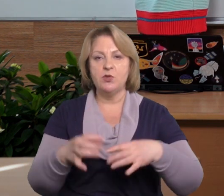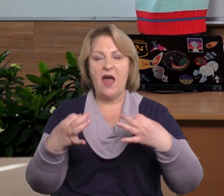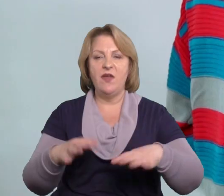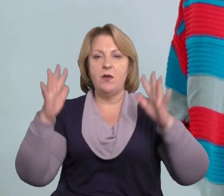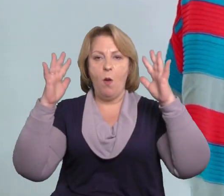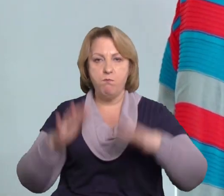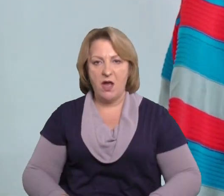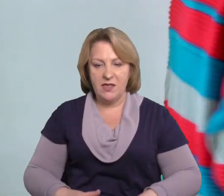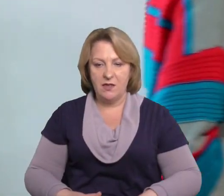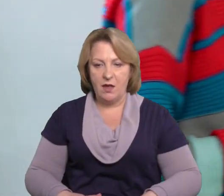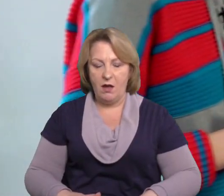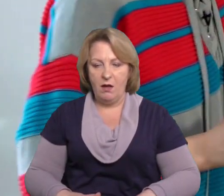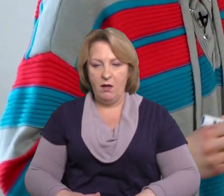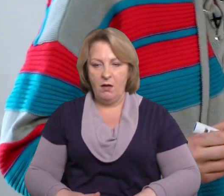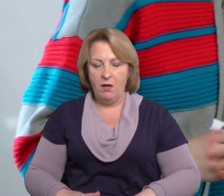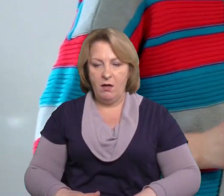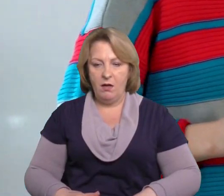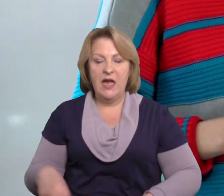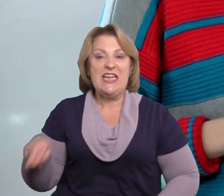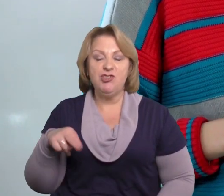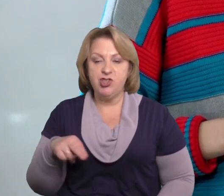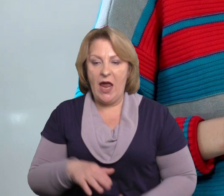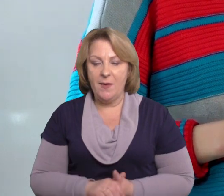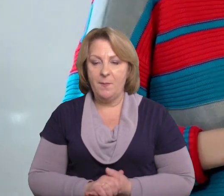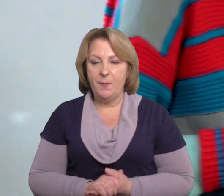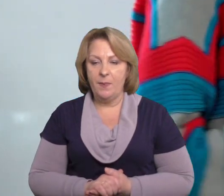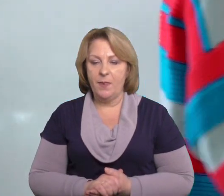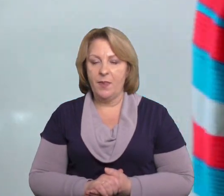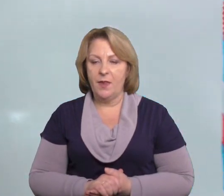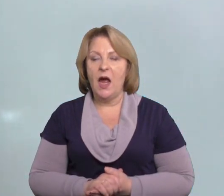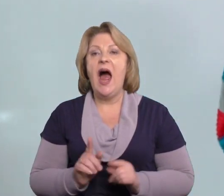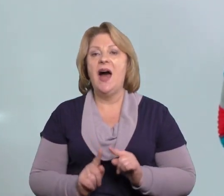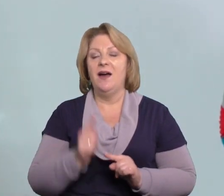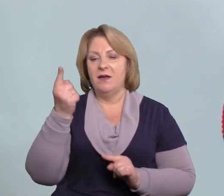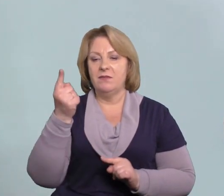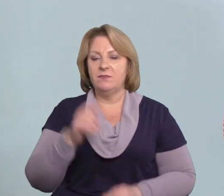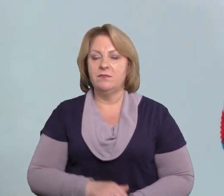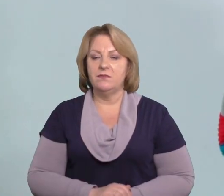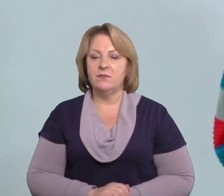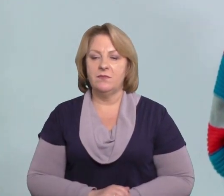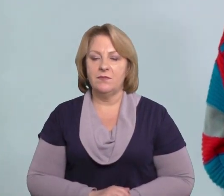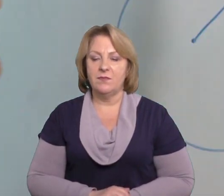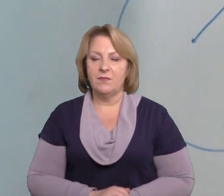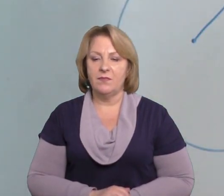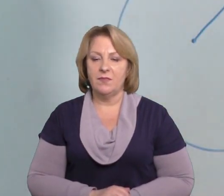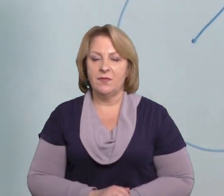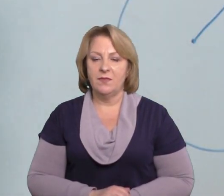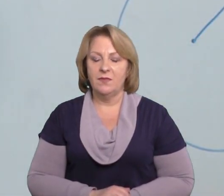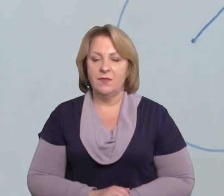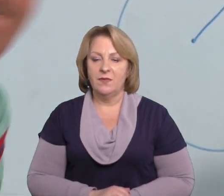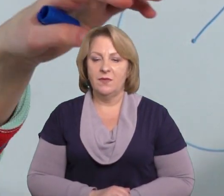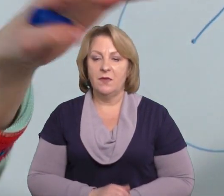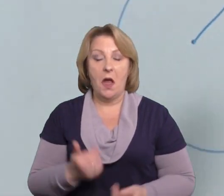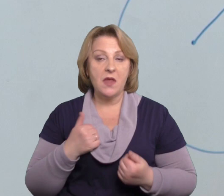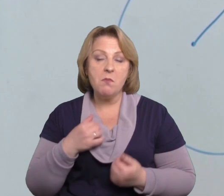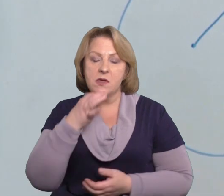g, а на висоті h від Землі якесь певне g'.